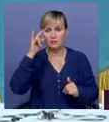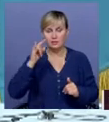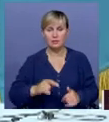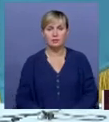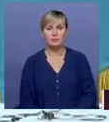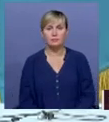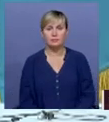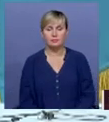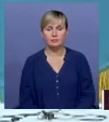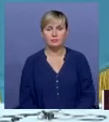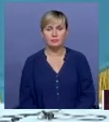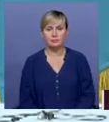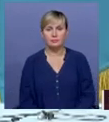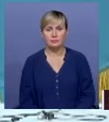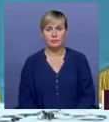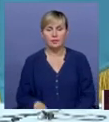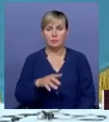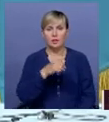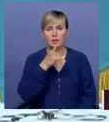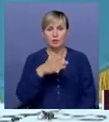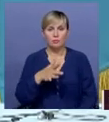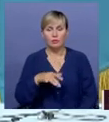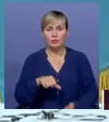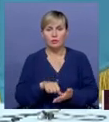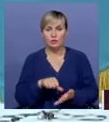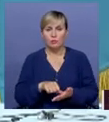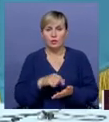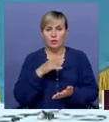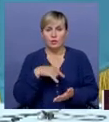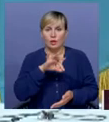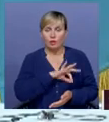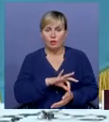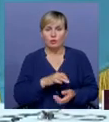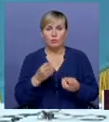развитие. Мы не можем поступающие доходы в бюджет просто